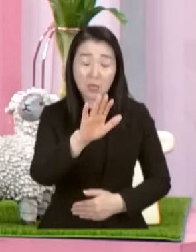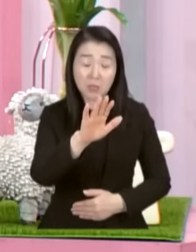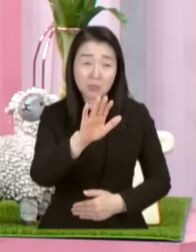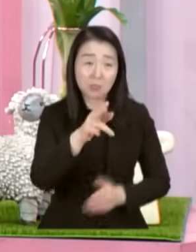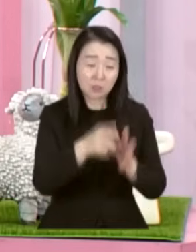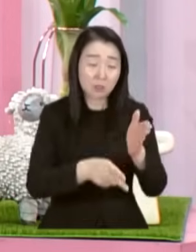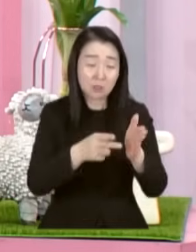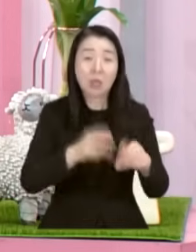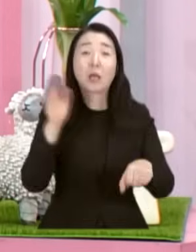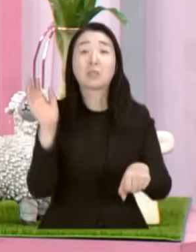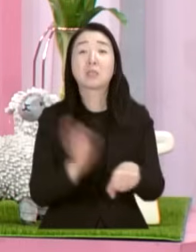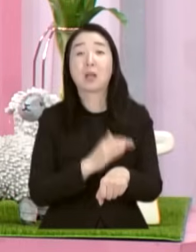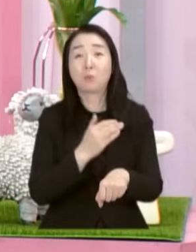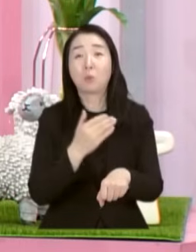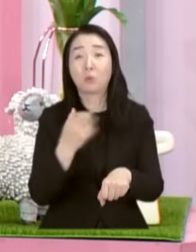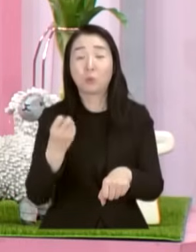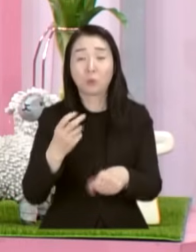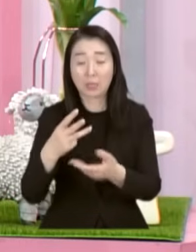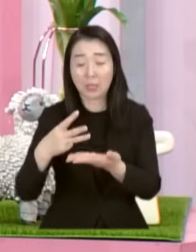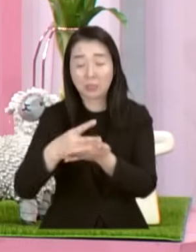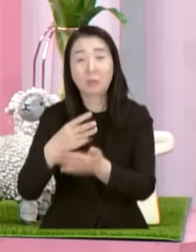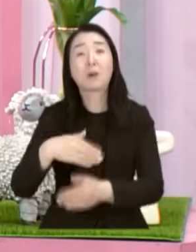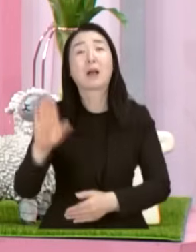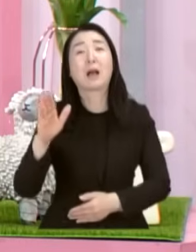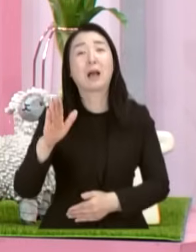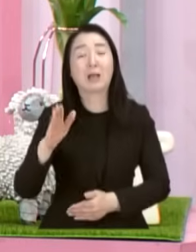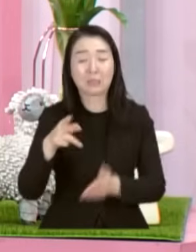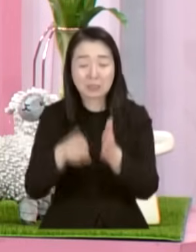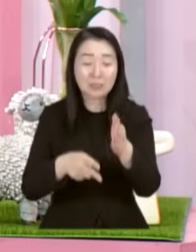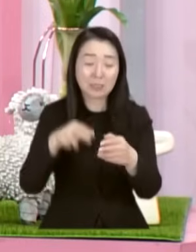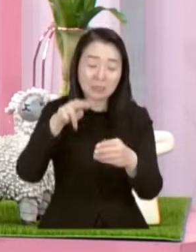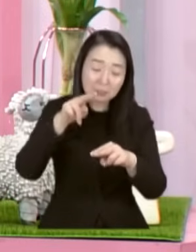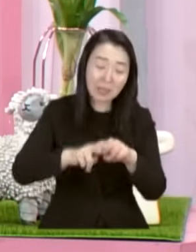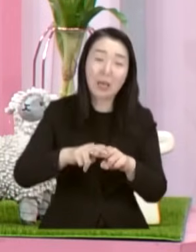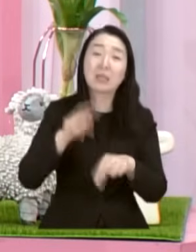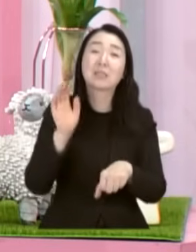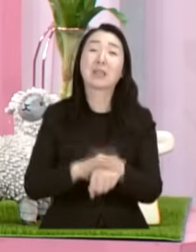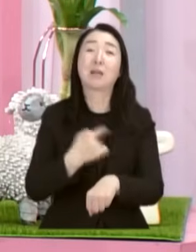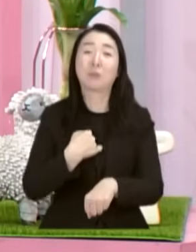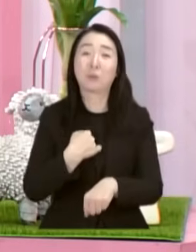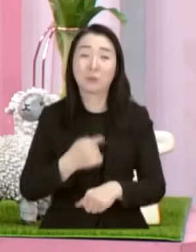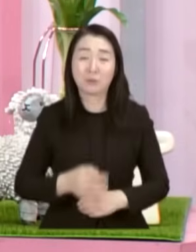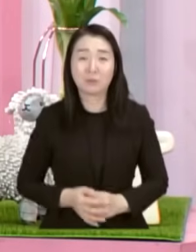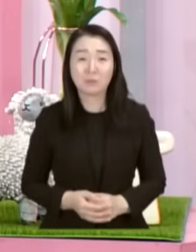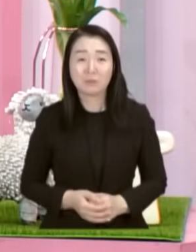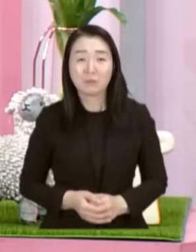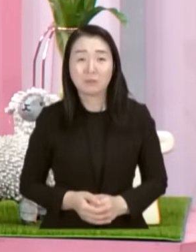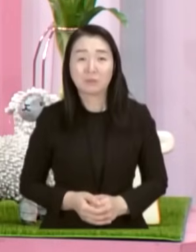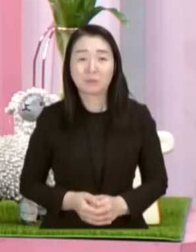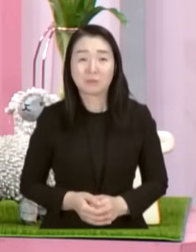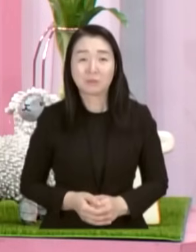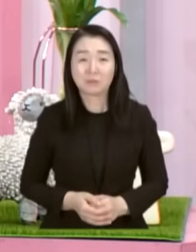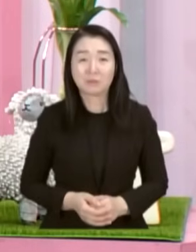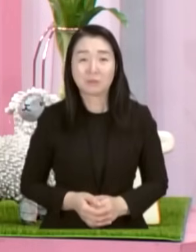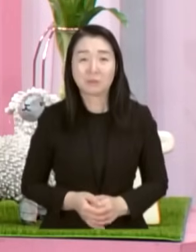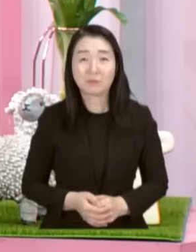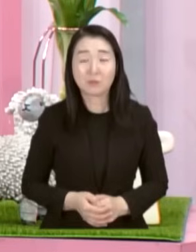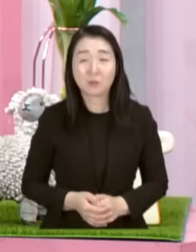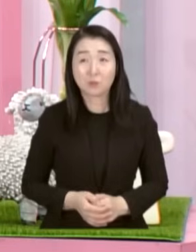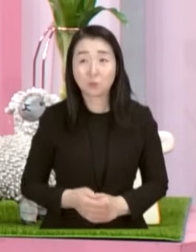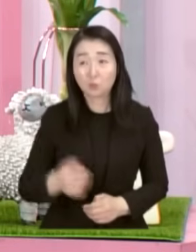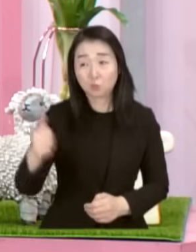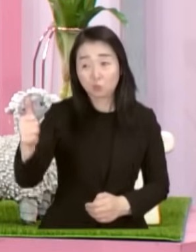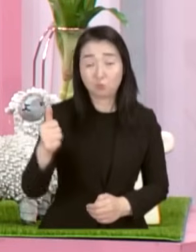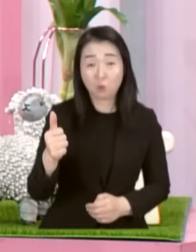잘못하고 태백 가는 걸 탄 거예요. 열차를 잘못 탔어. 그런데 그 경포연